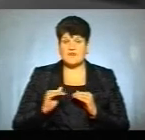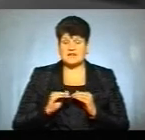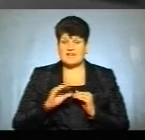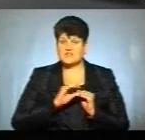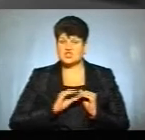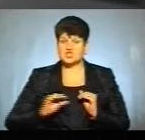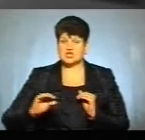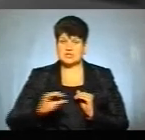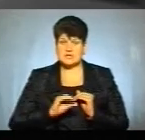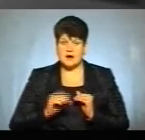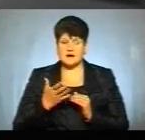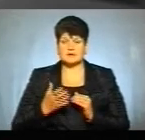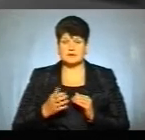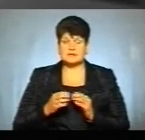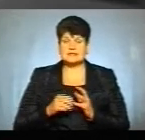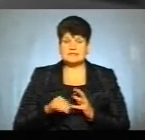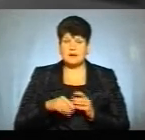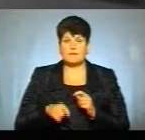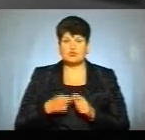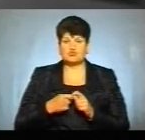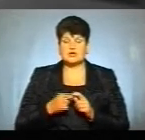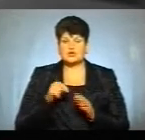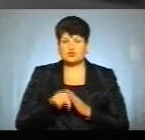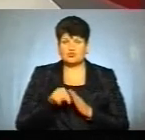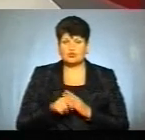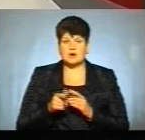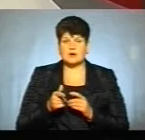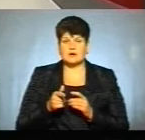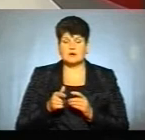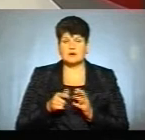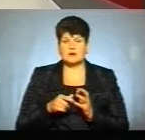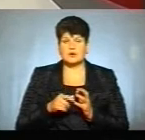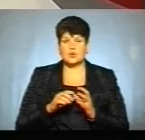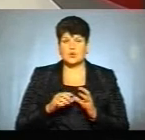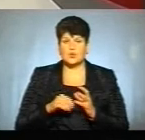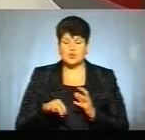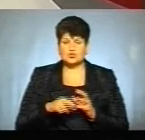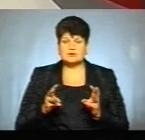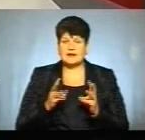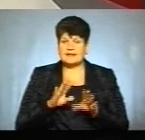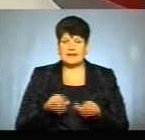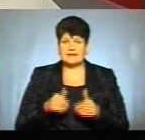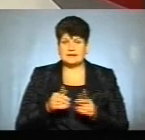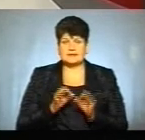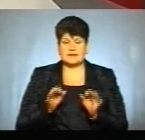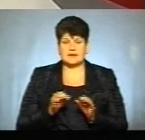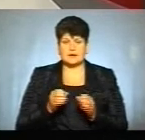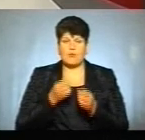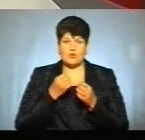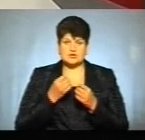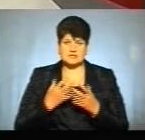того, порушується структура ґрунту. Одним словом, спалювання не дає жодних